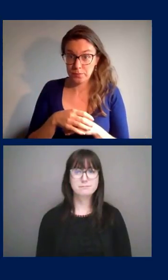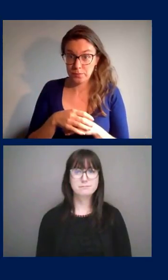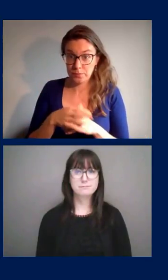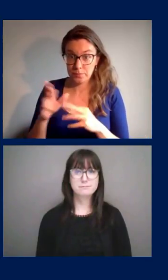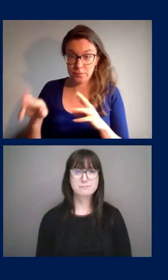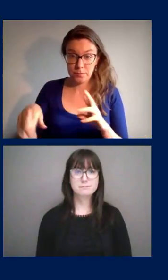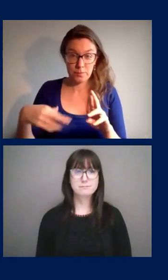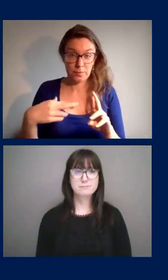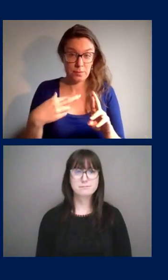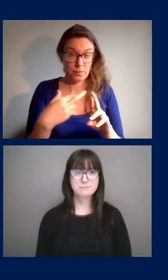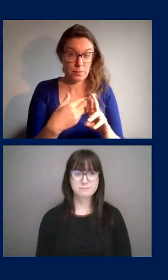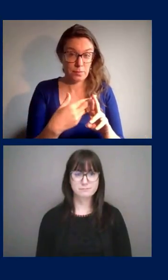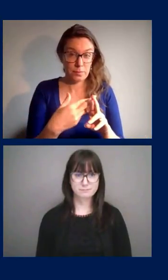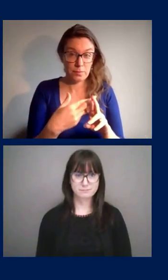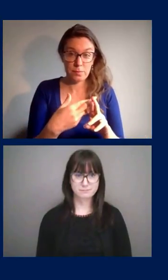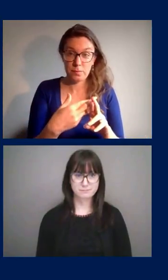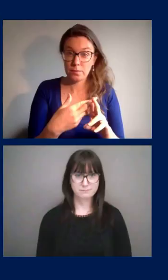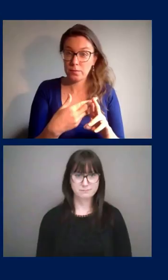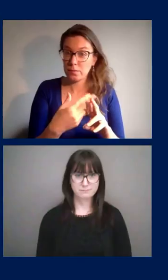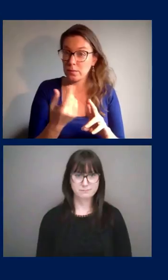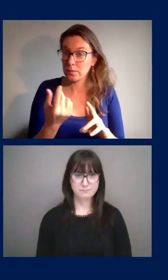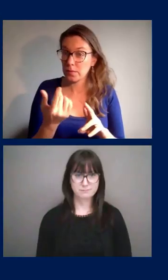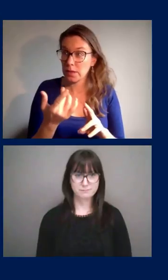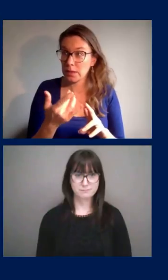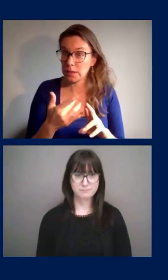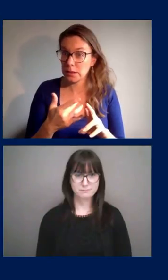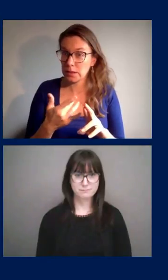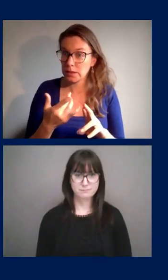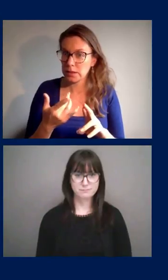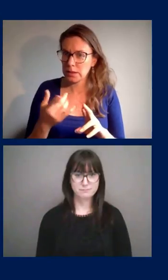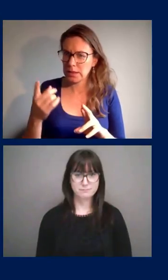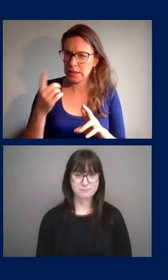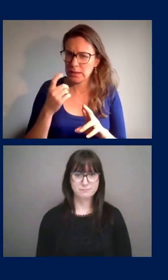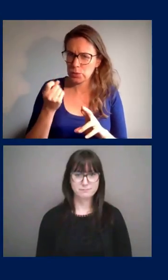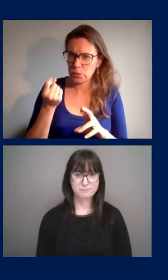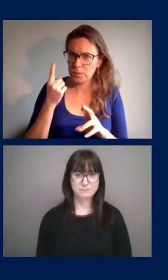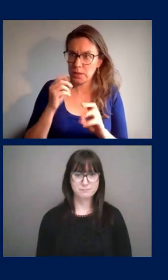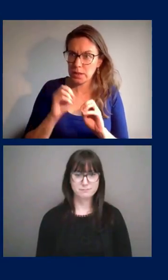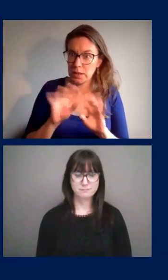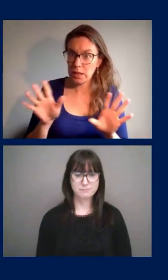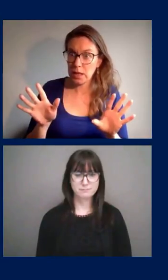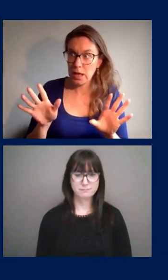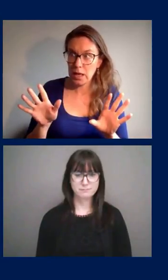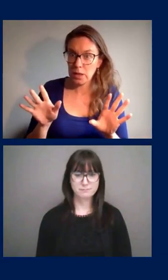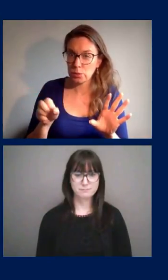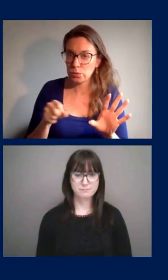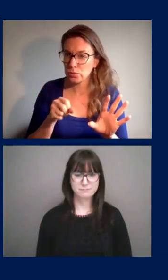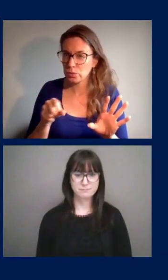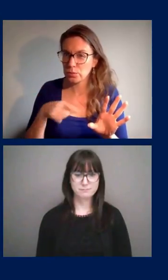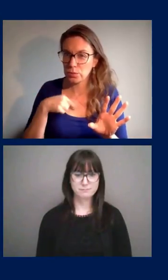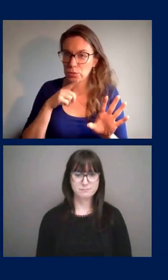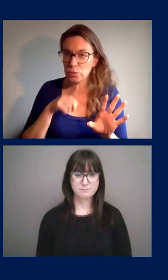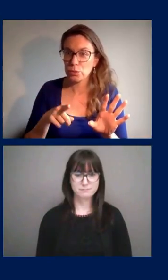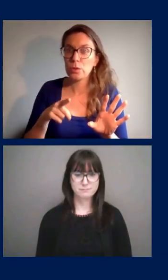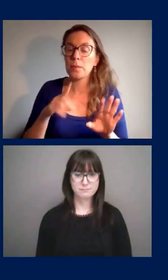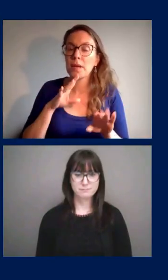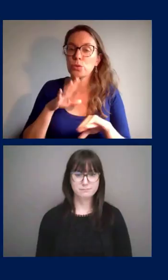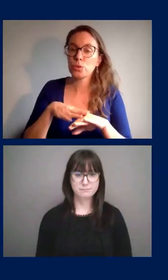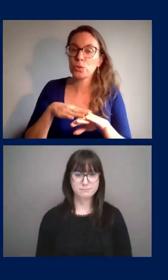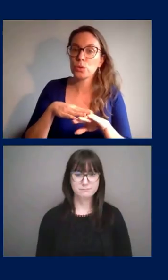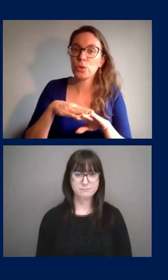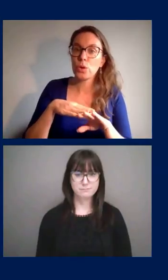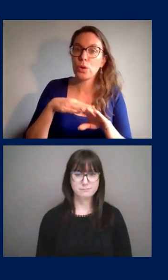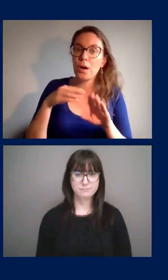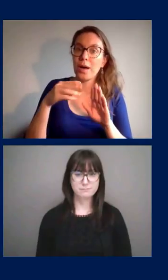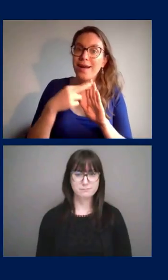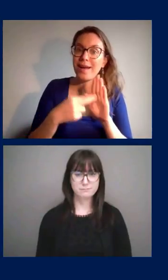Je comprends que la question c'est concernant les mesures et l'efficacité